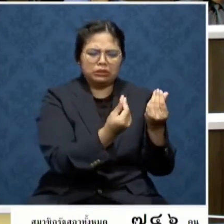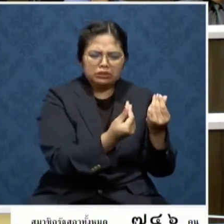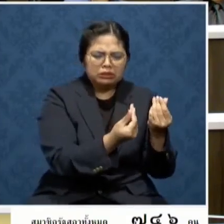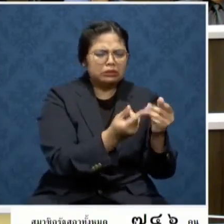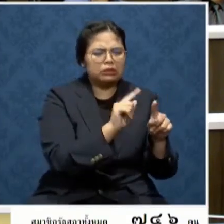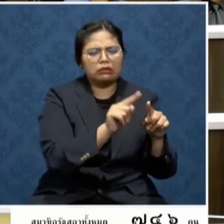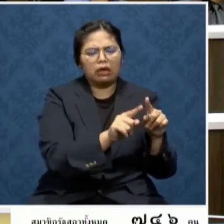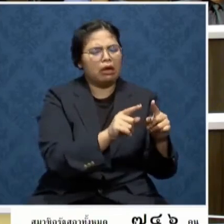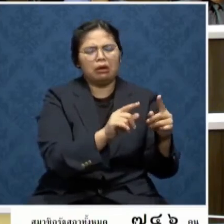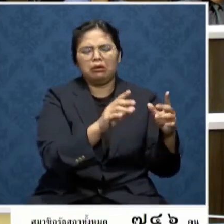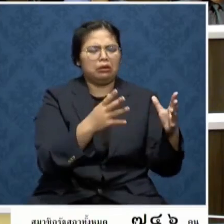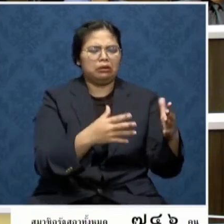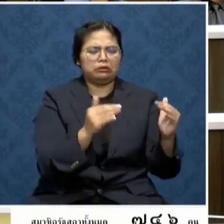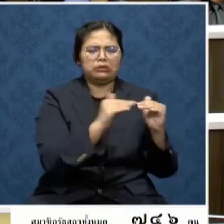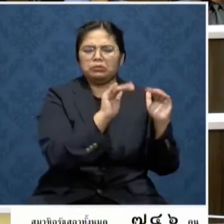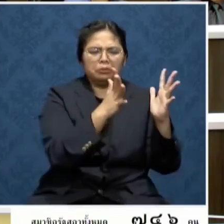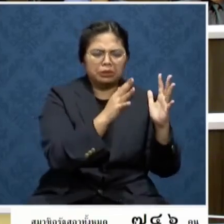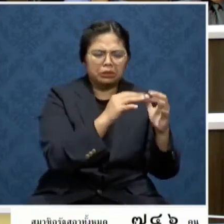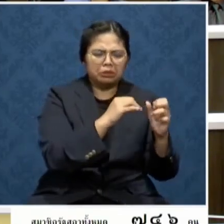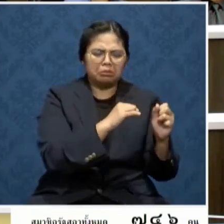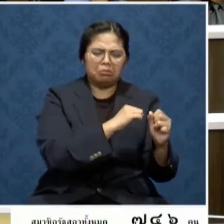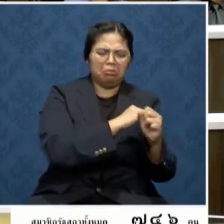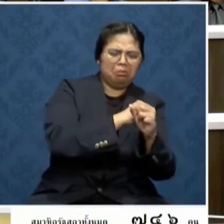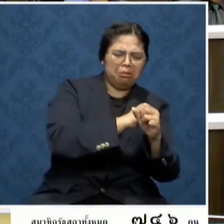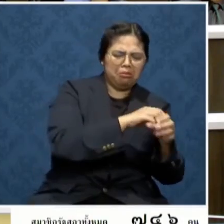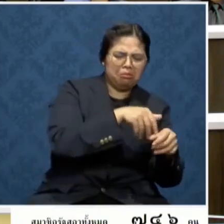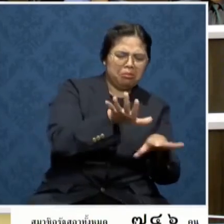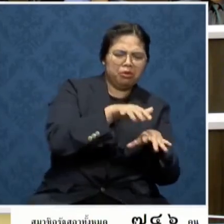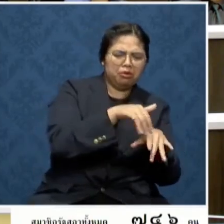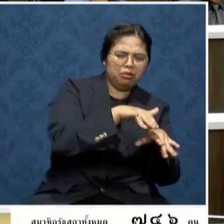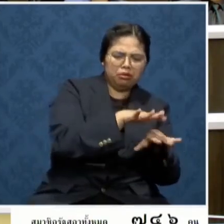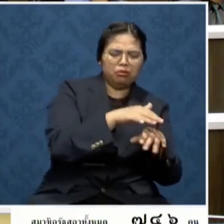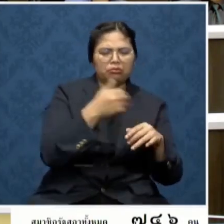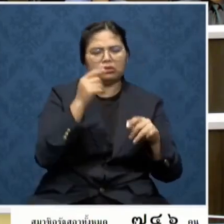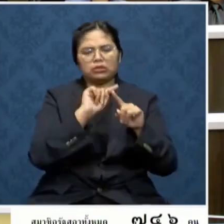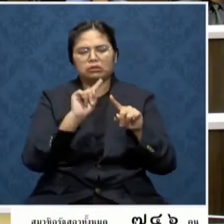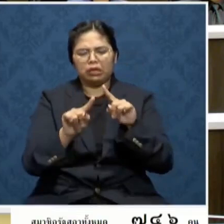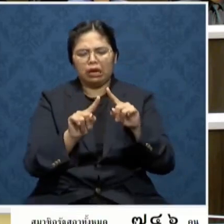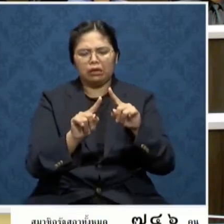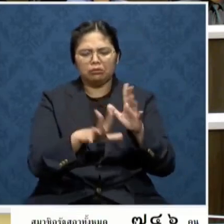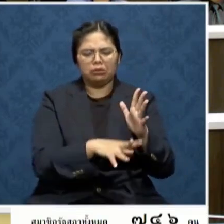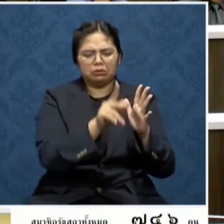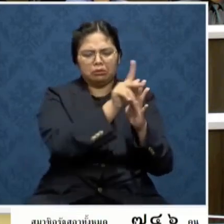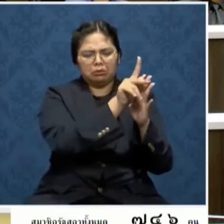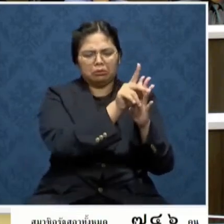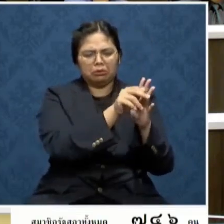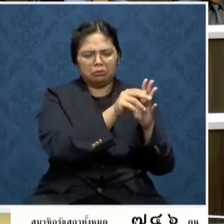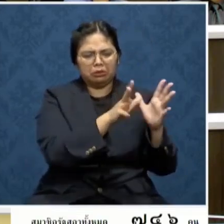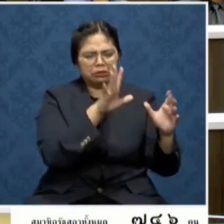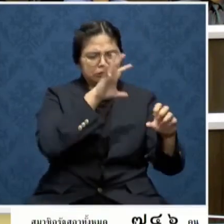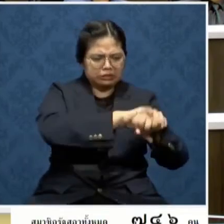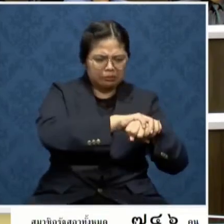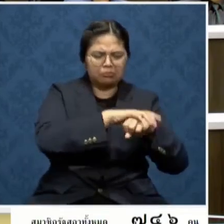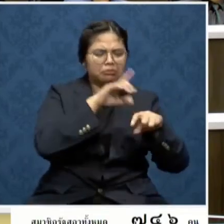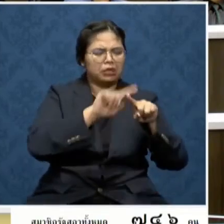ยึดโดยรัฐถูกกิจการการใช้ทรัพยากรแม้กระทั่งถูกจับกุมดำเนินคดีในที่ดินและผืน